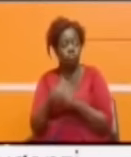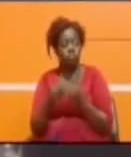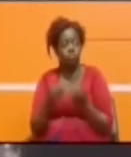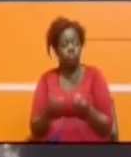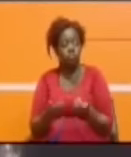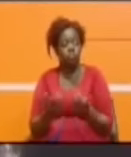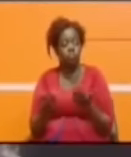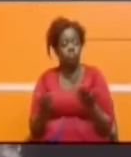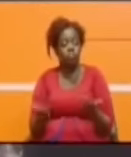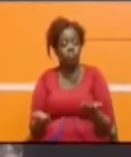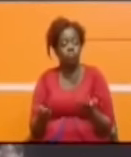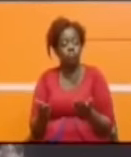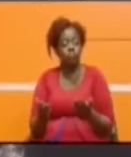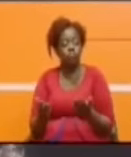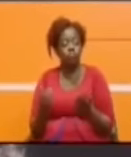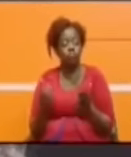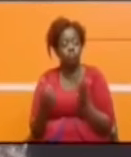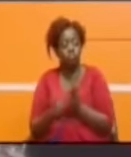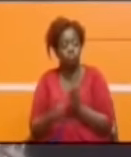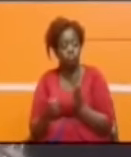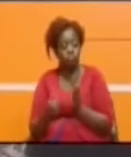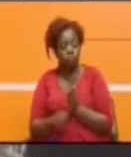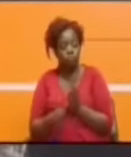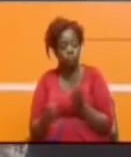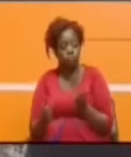togeza n'okufumbira wano.